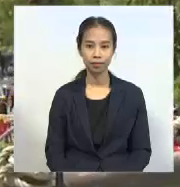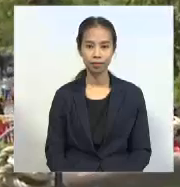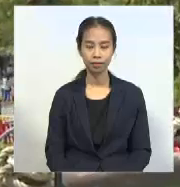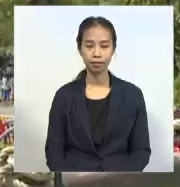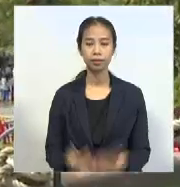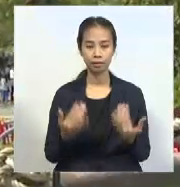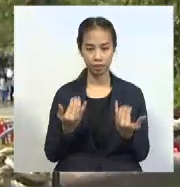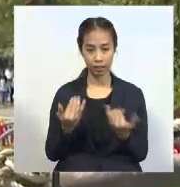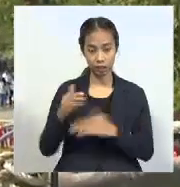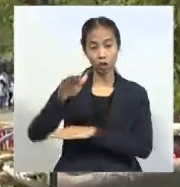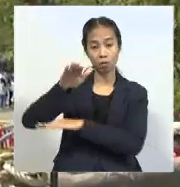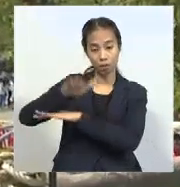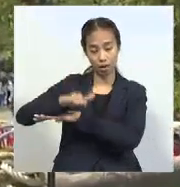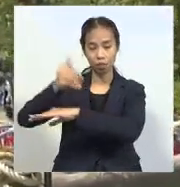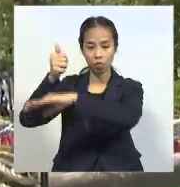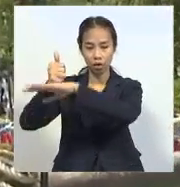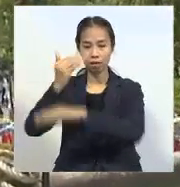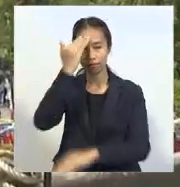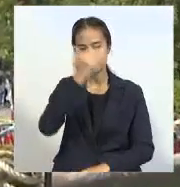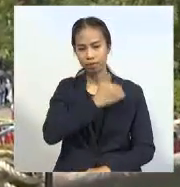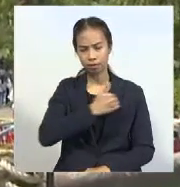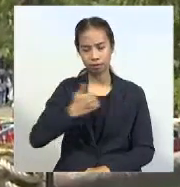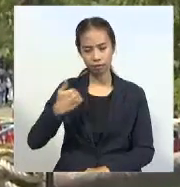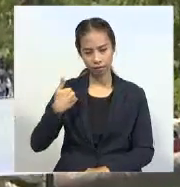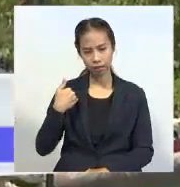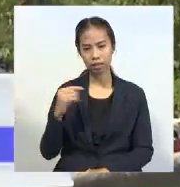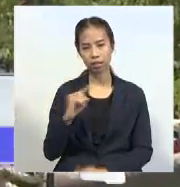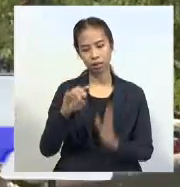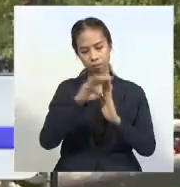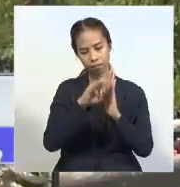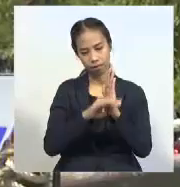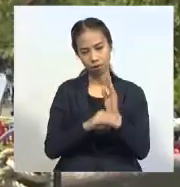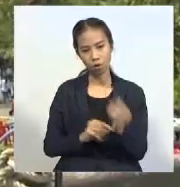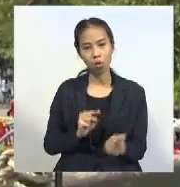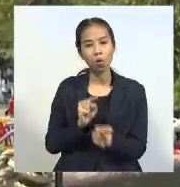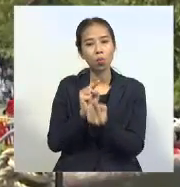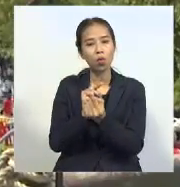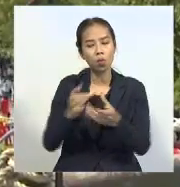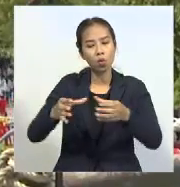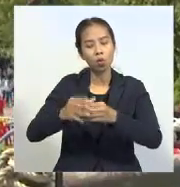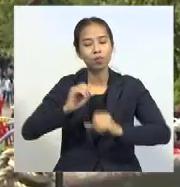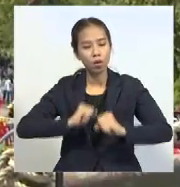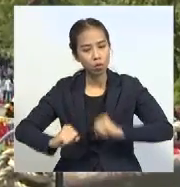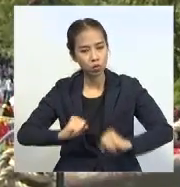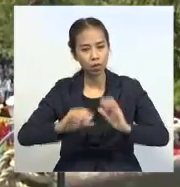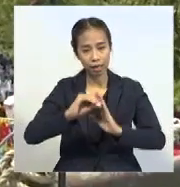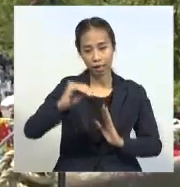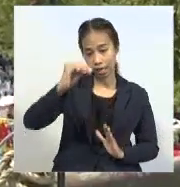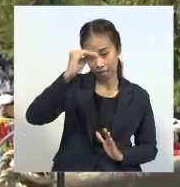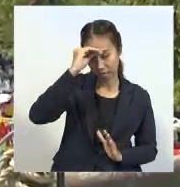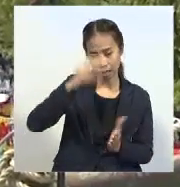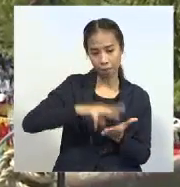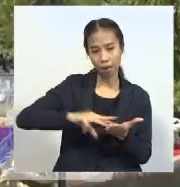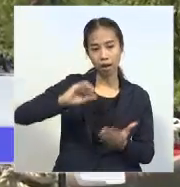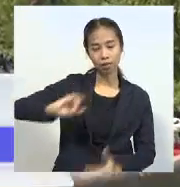และในช่วงบ่ายสมเด็จพระสันตะปาปาก็มีหมายกำหนดการที่จะพบกับคณะเยาวชนคณะนักศึกษาที่จุฬาลงกรณ์มหา